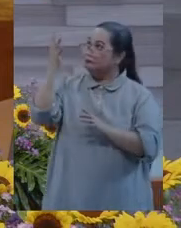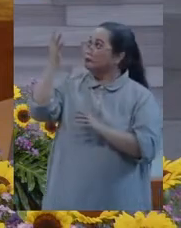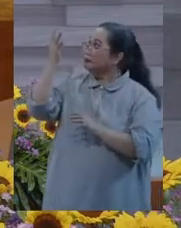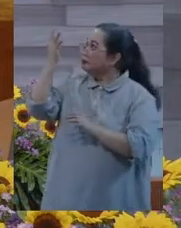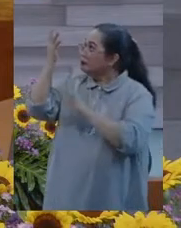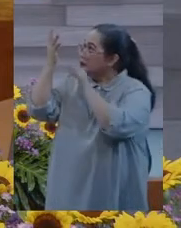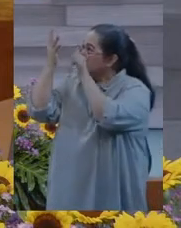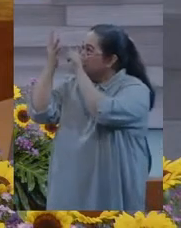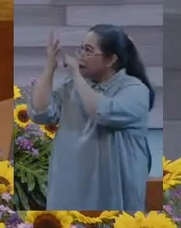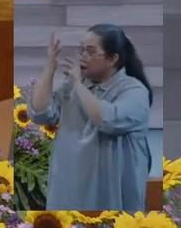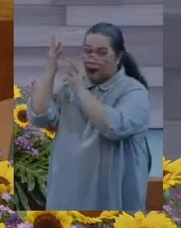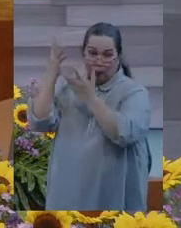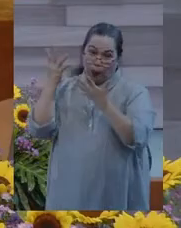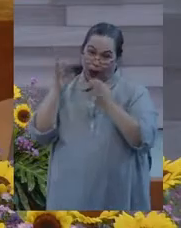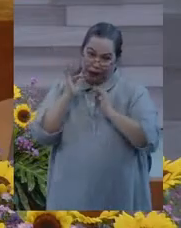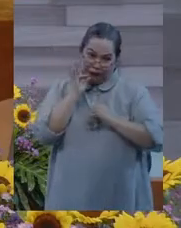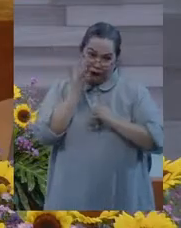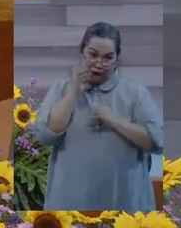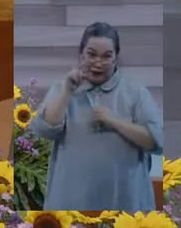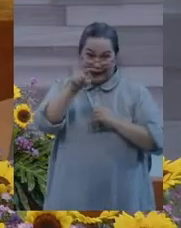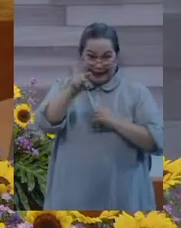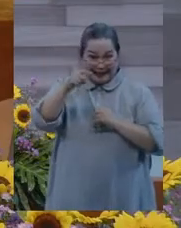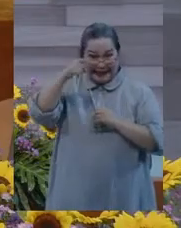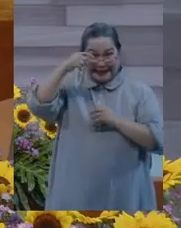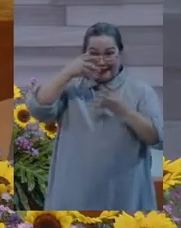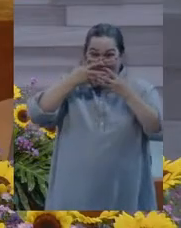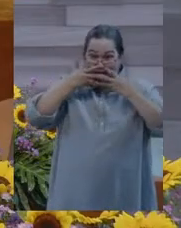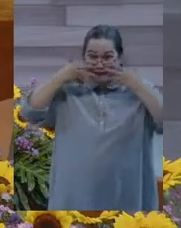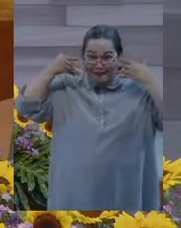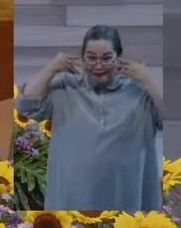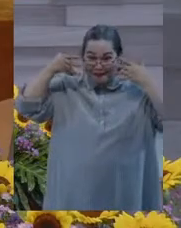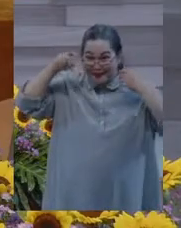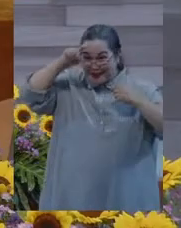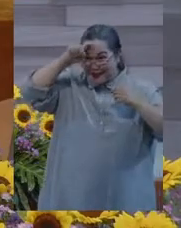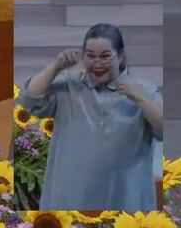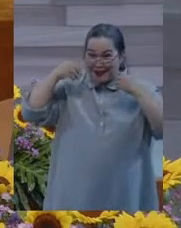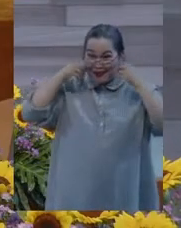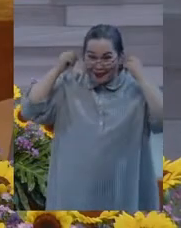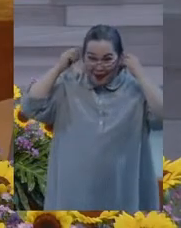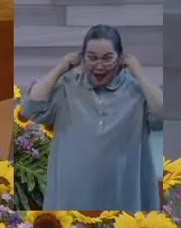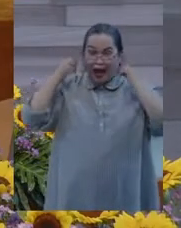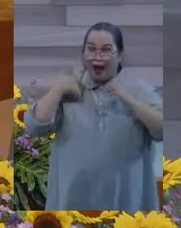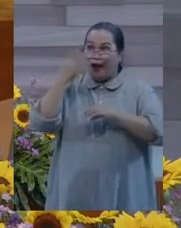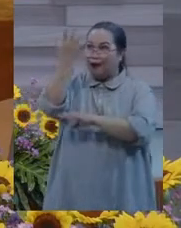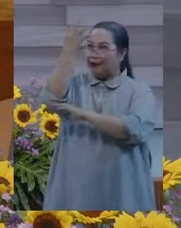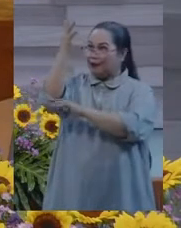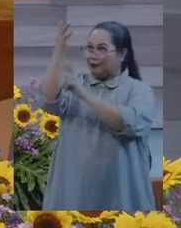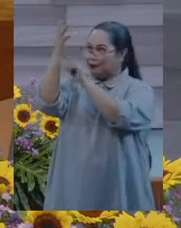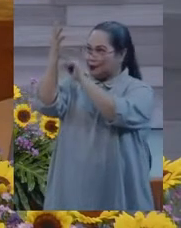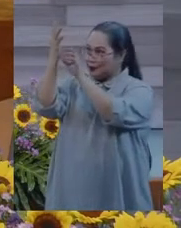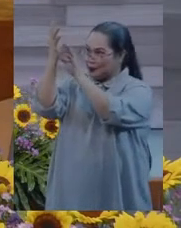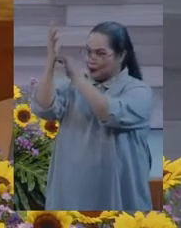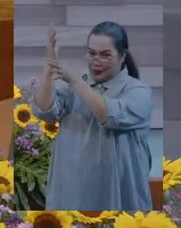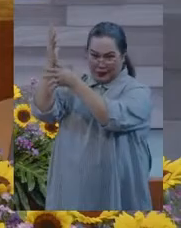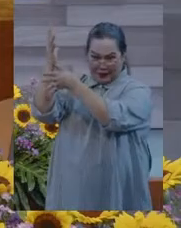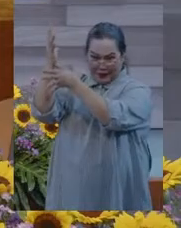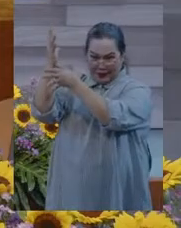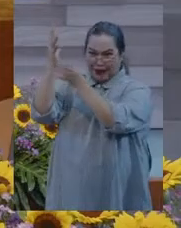Sa Middle East po, marami pong puno na namumunga ng late